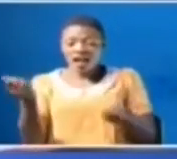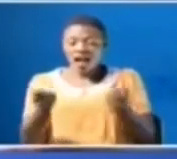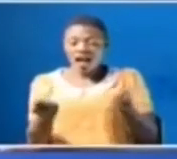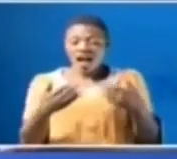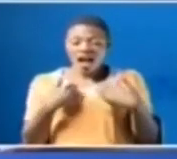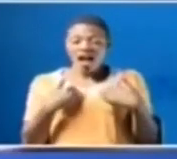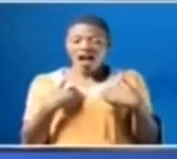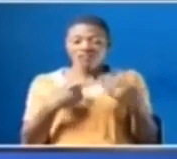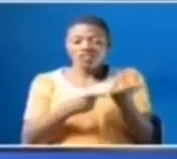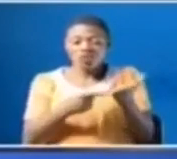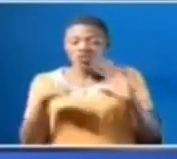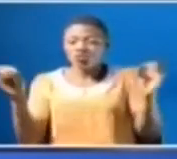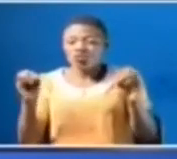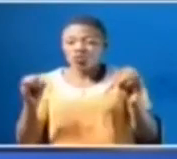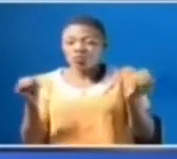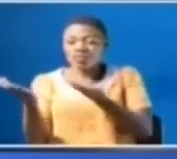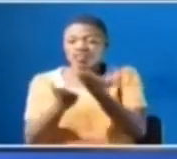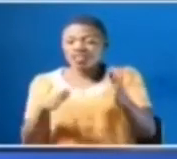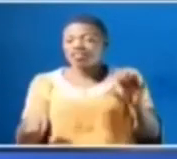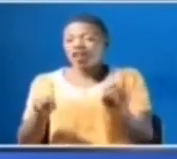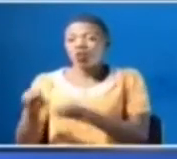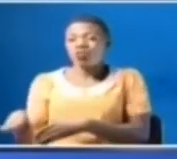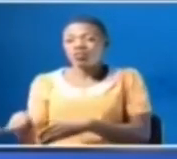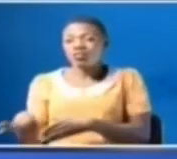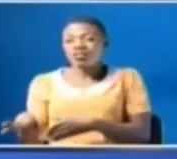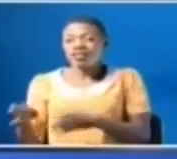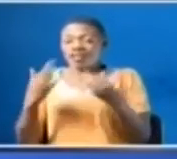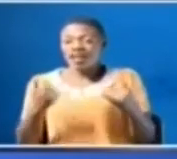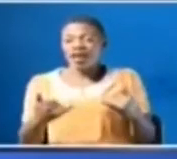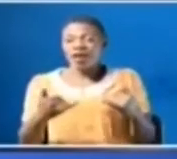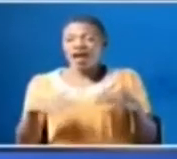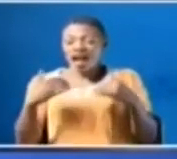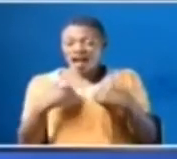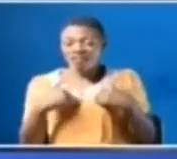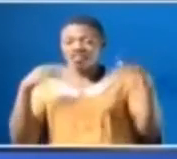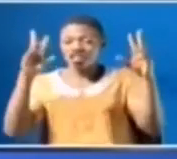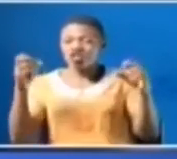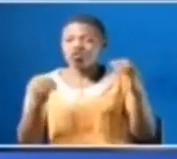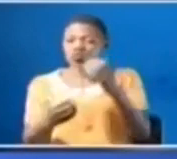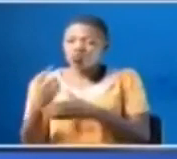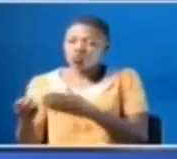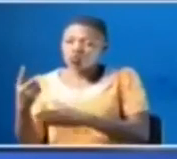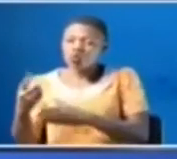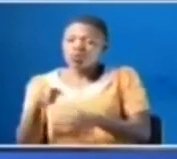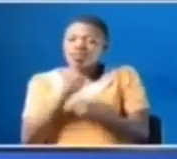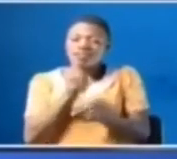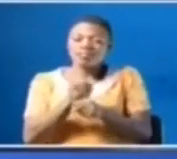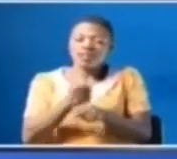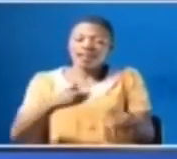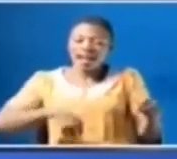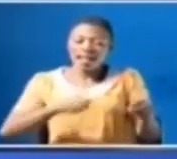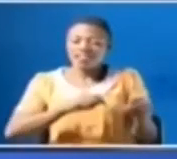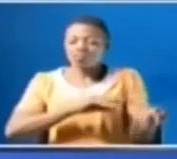kwenye barabarani, hauko kwa biashara. So kuna mambo ambayo yanachipuka ambayo yanafanya tunaenda kwa mwendo wa kasi